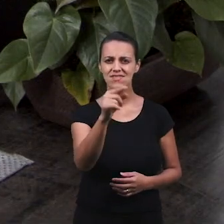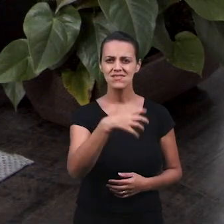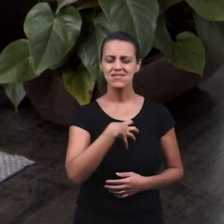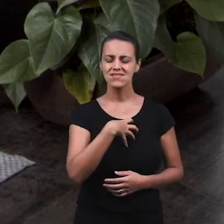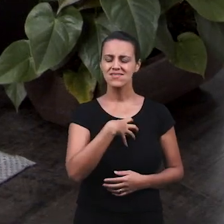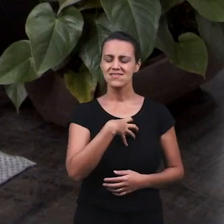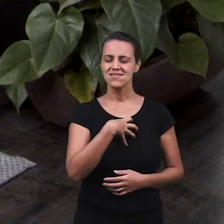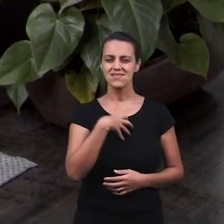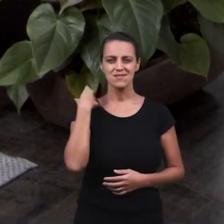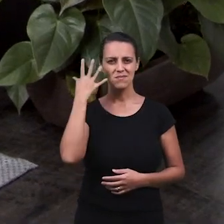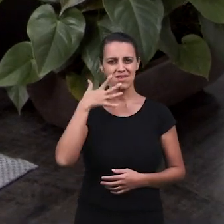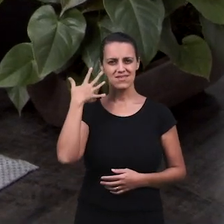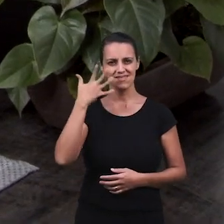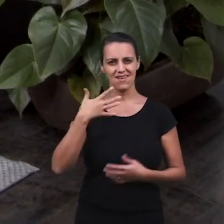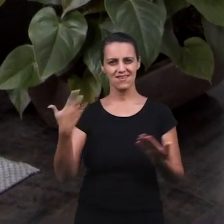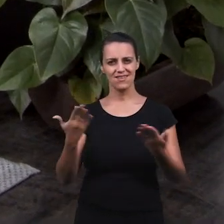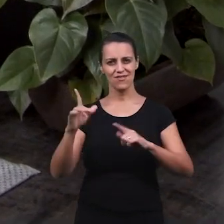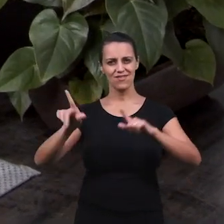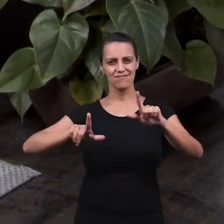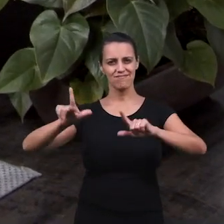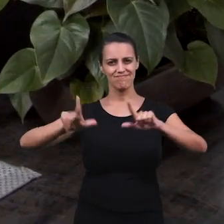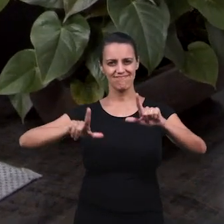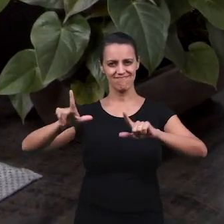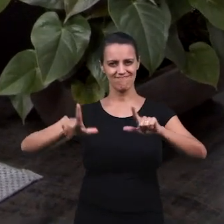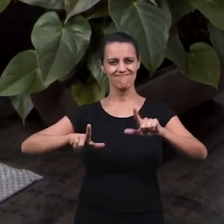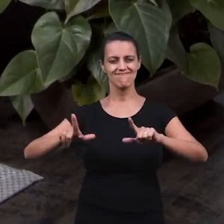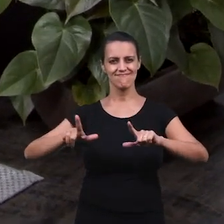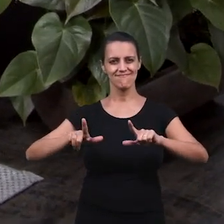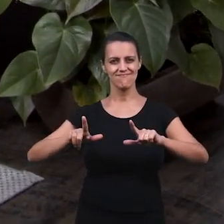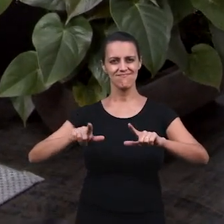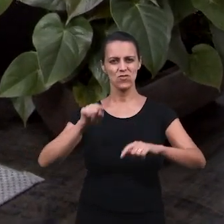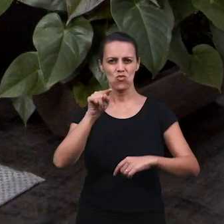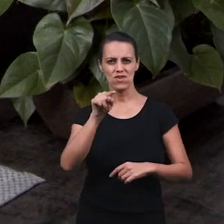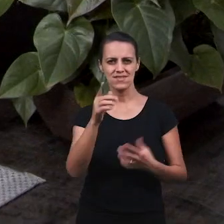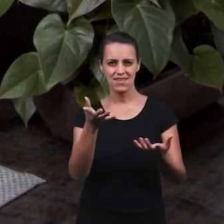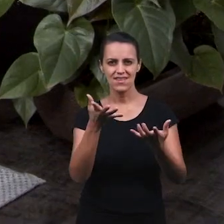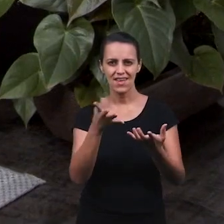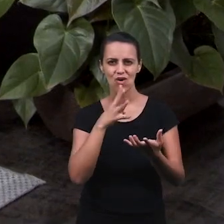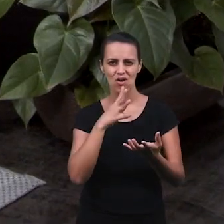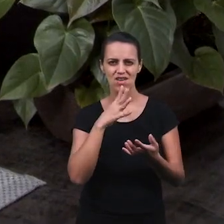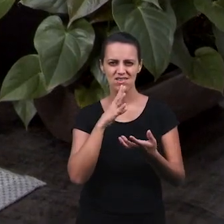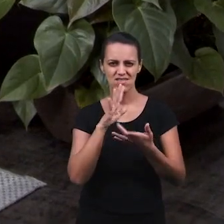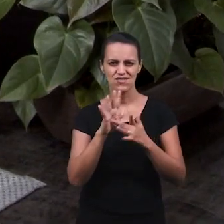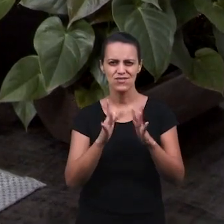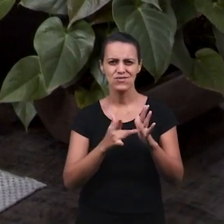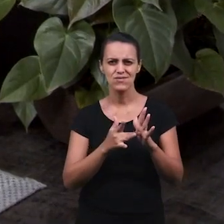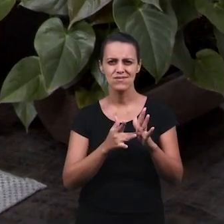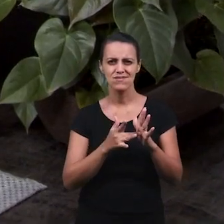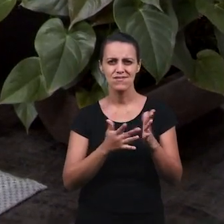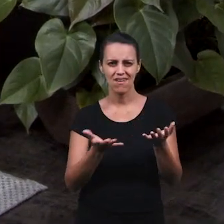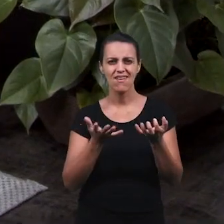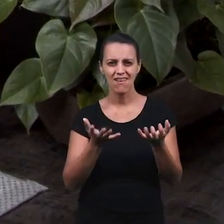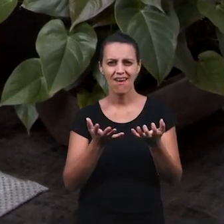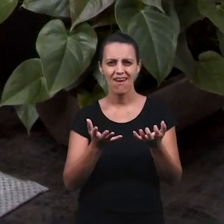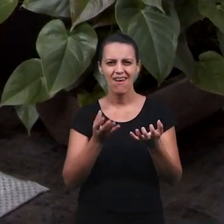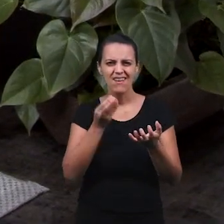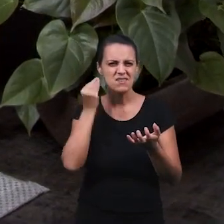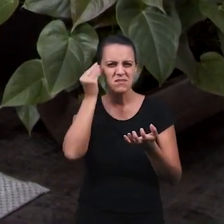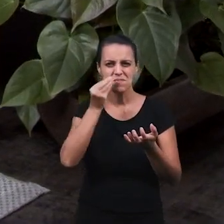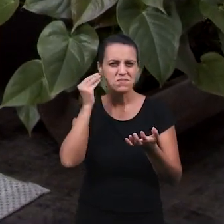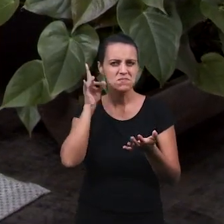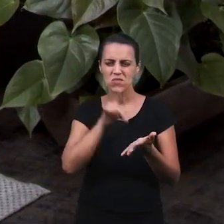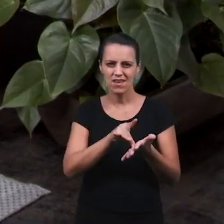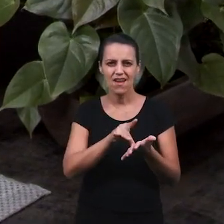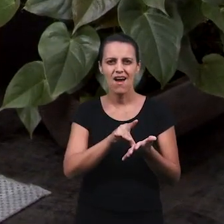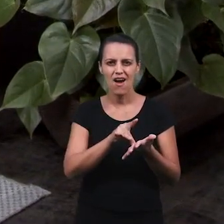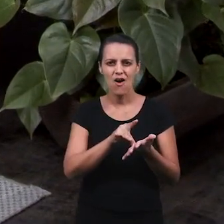veux parler à vous qui avez été touchés par le message transmis à travers ce programme. Vous voulez connaître le Seigneur, avoir une